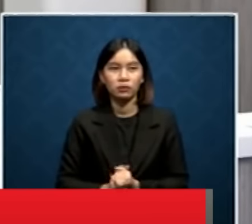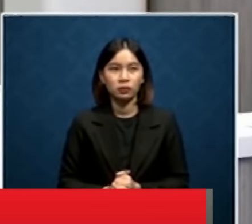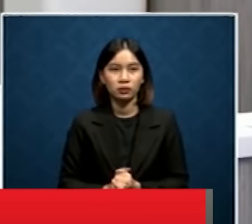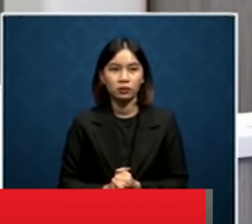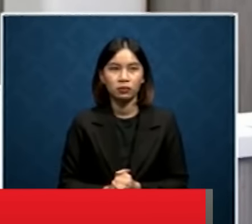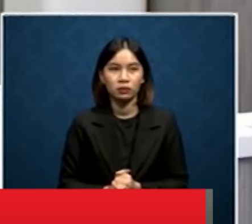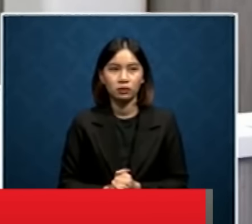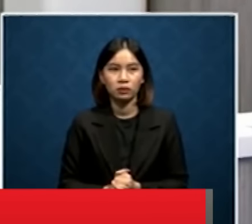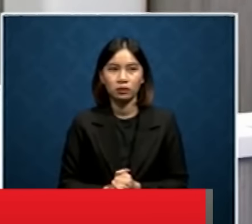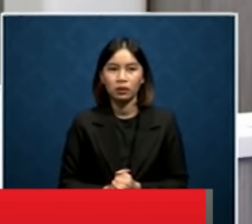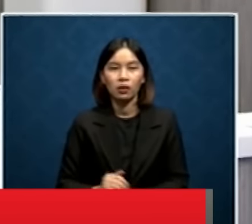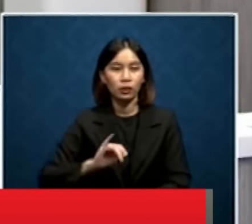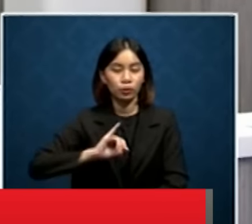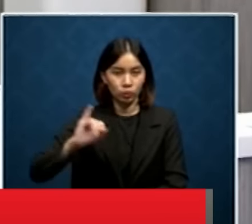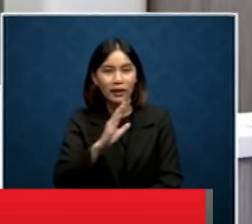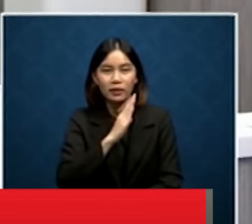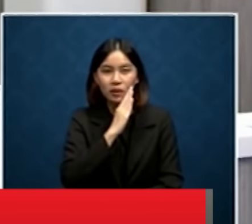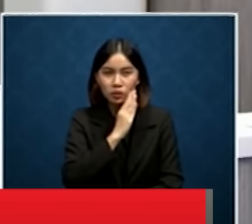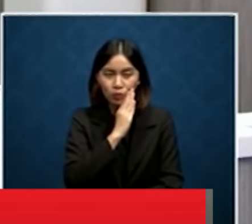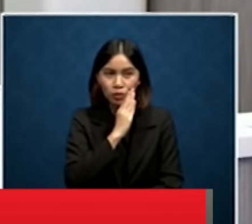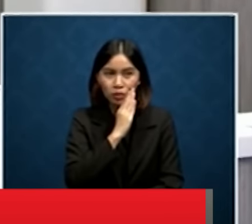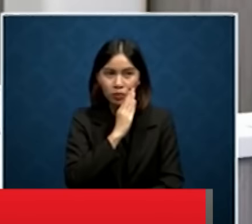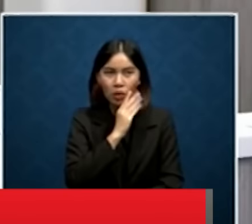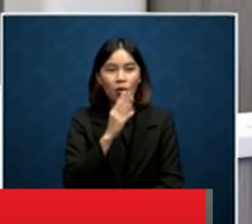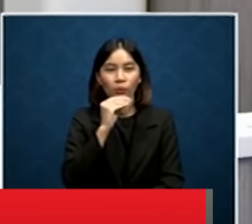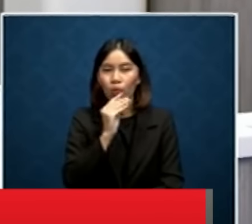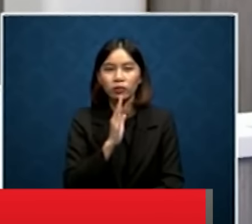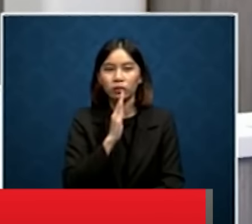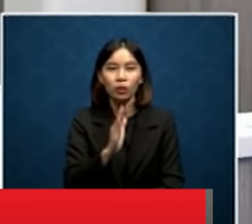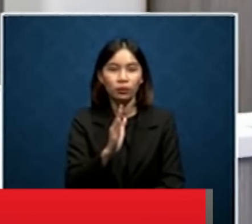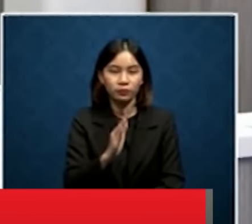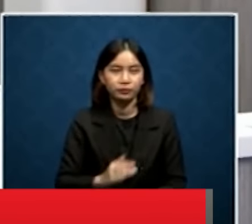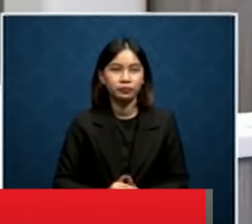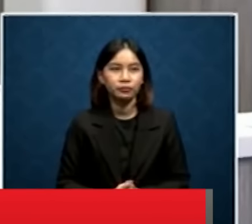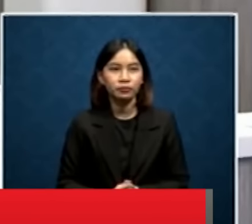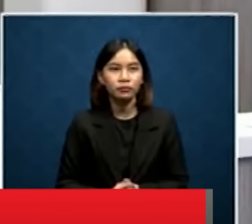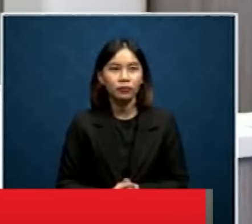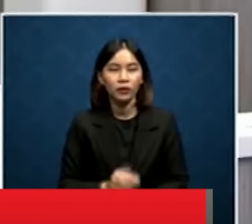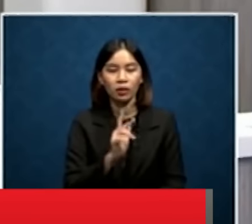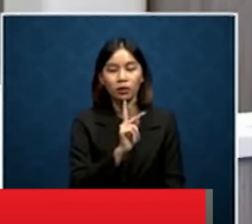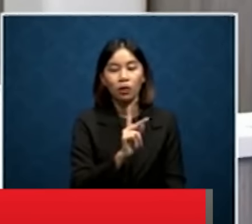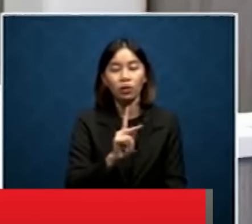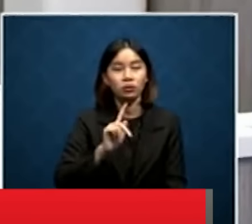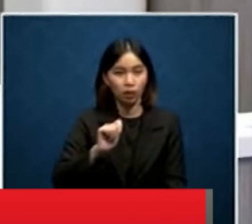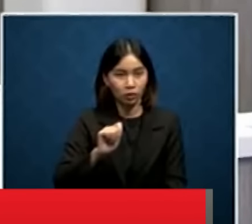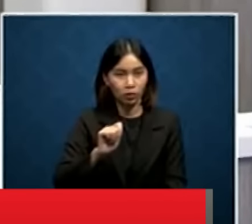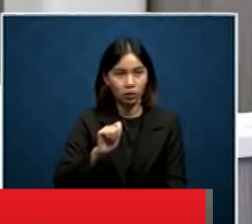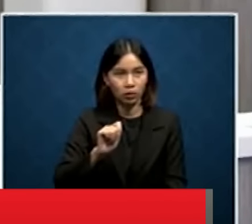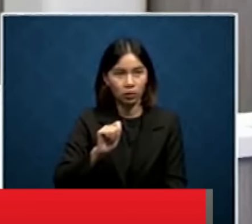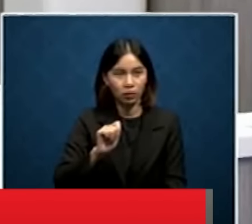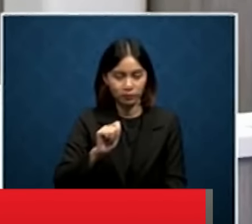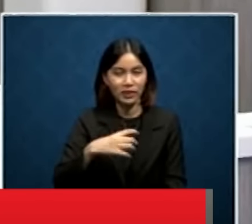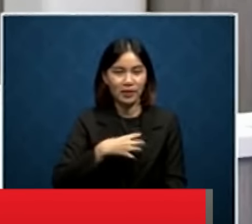รัฐธรรมนูญอย่างถูกต้องเอากันตรงๆกกตกล้า